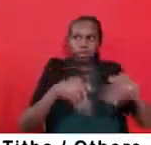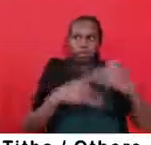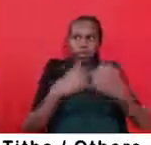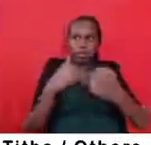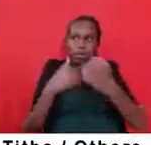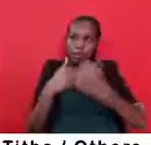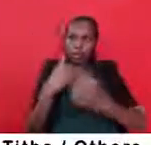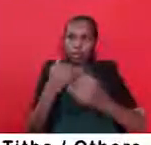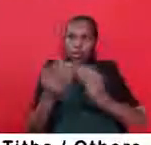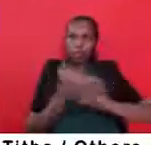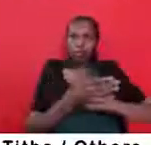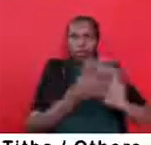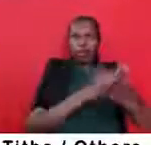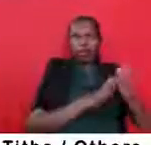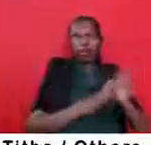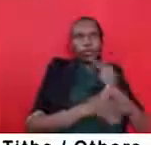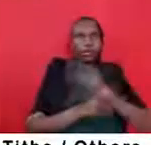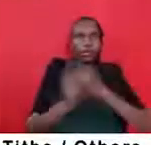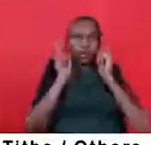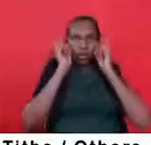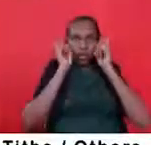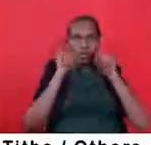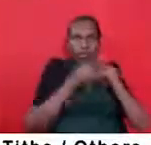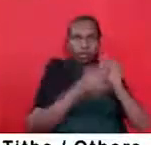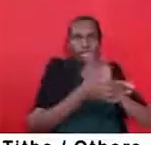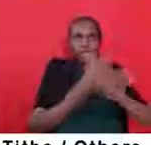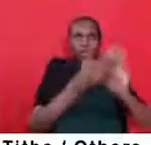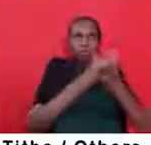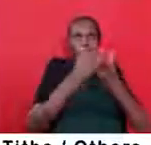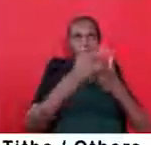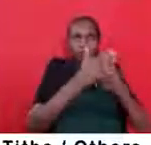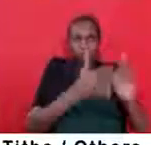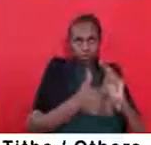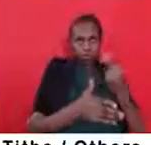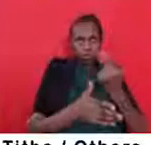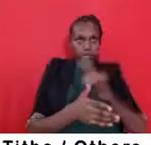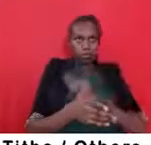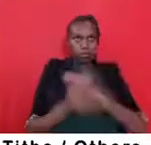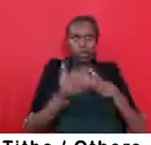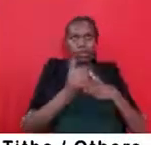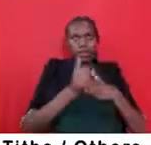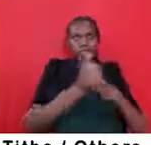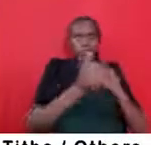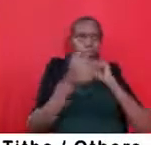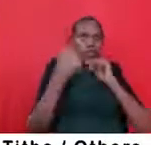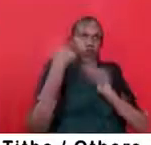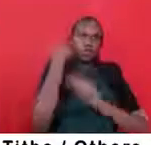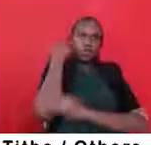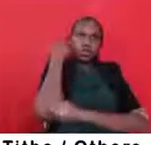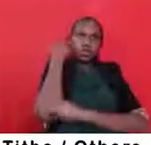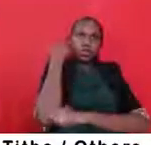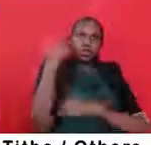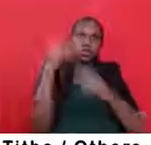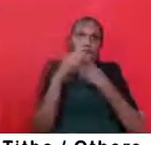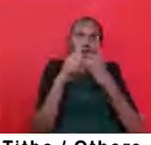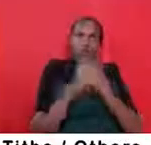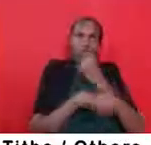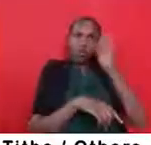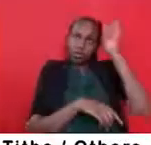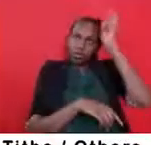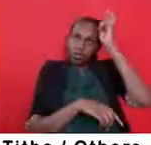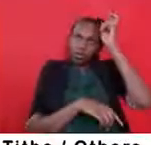kama huko mbinguni. Tusamehe riziki yetu, tusamehe makosa yetu kama sisi tunavyosamehe